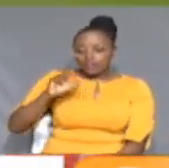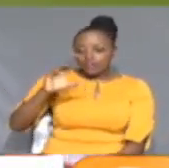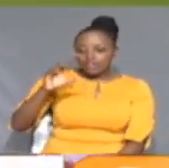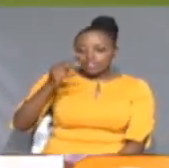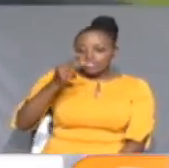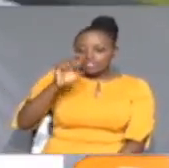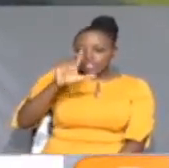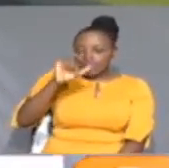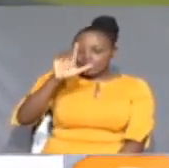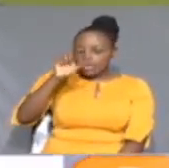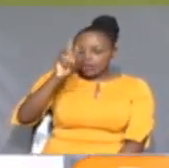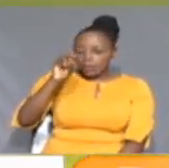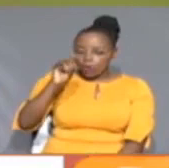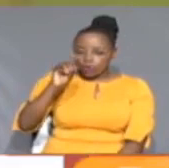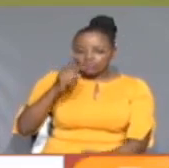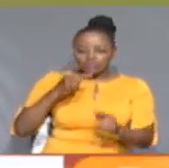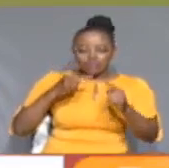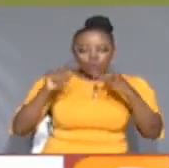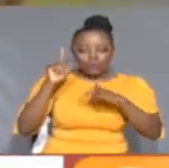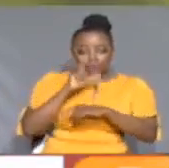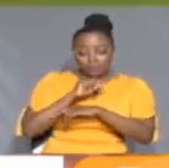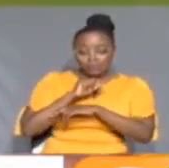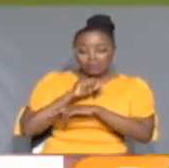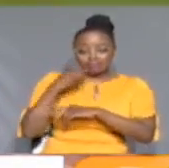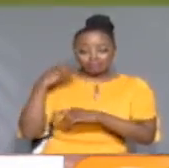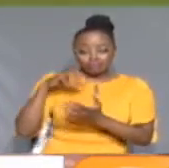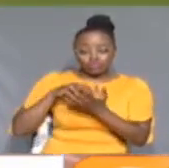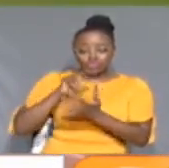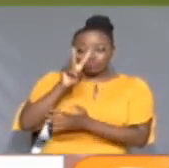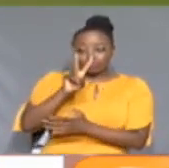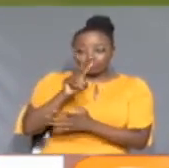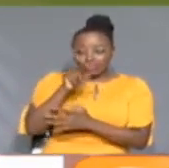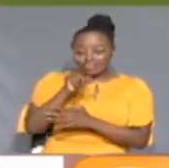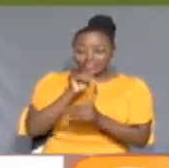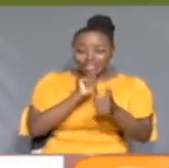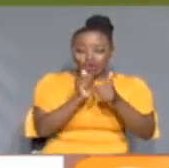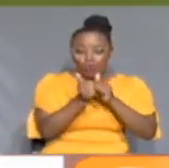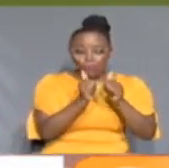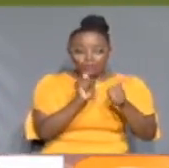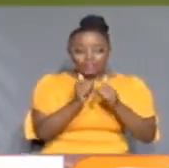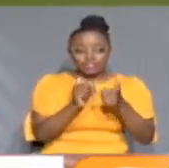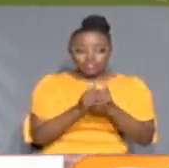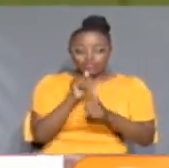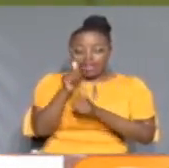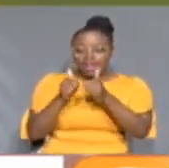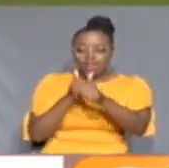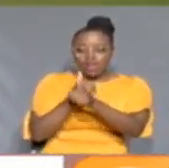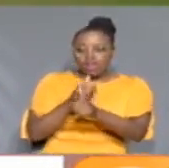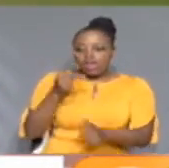pia ulinyakua medali ya fedha katika mashindano hayo nyuma ya Obiri.